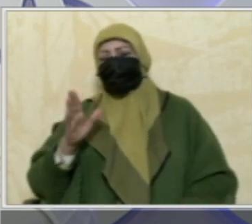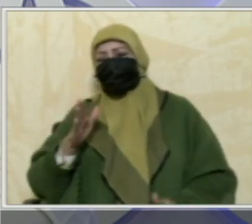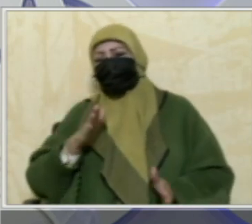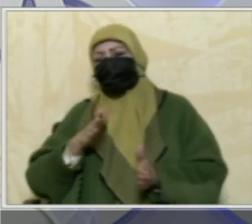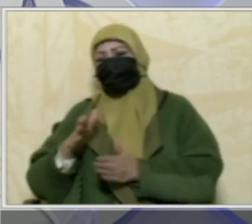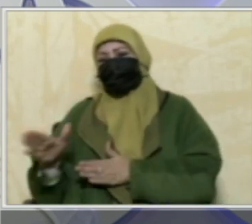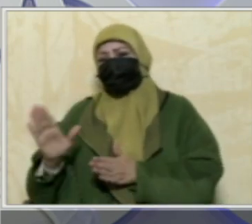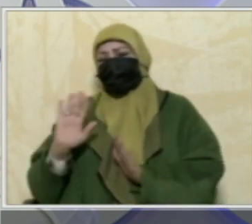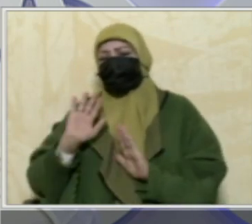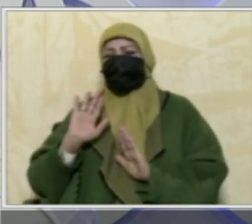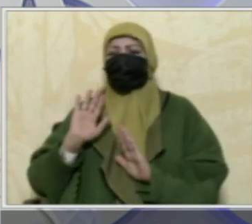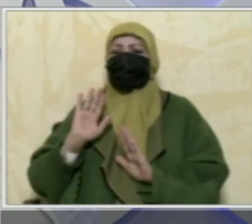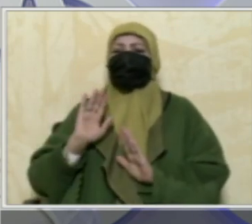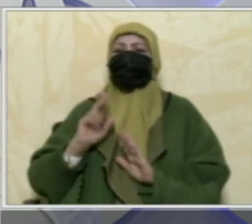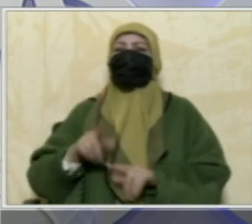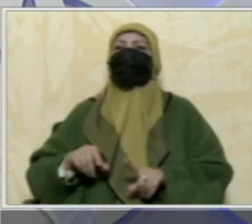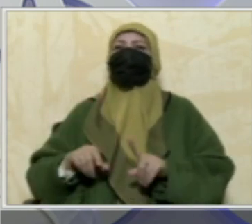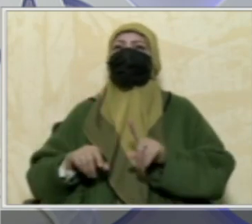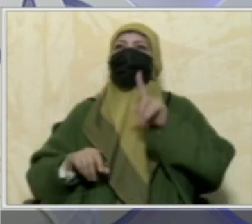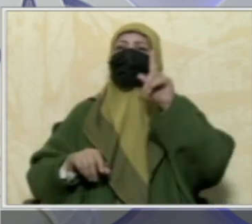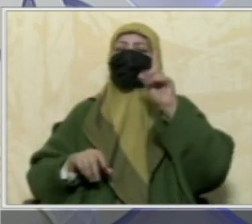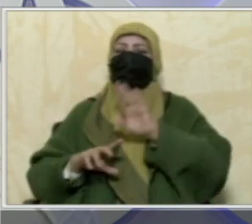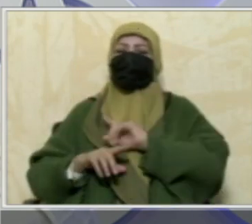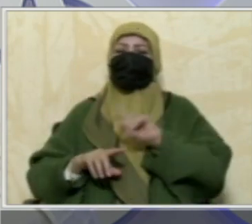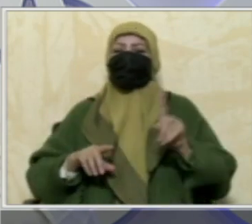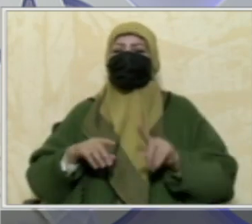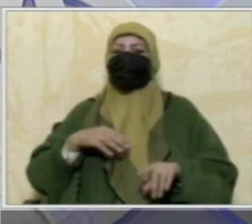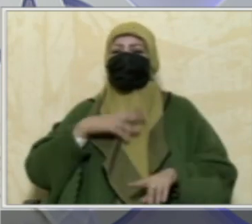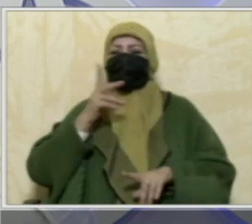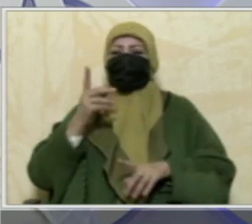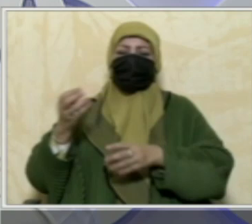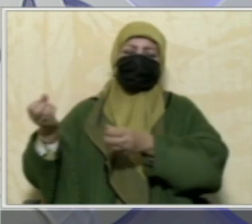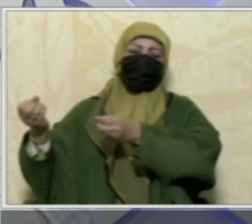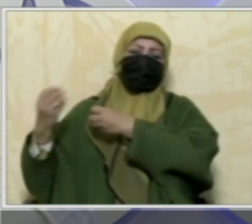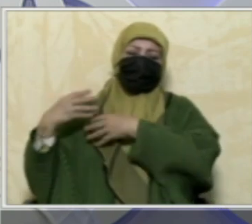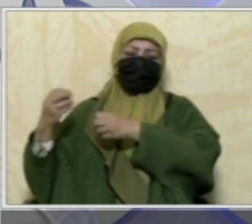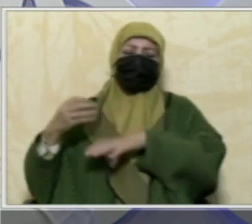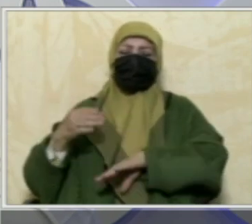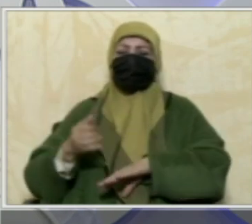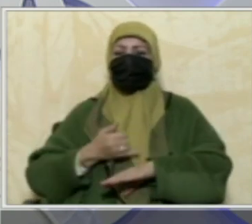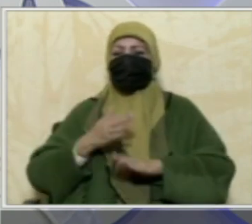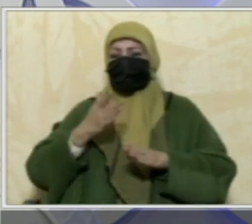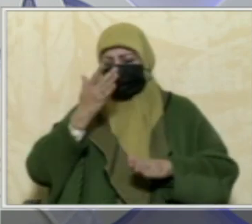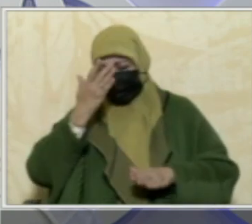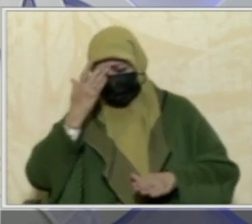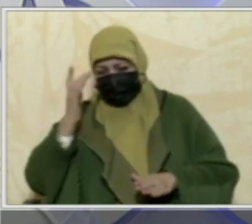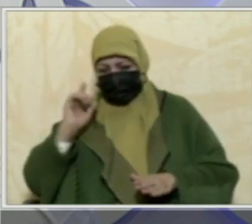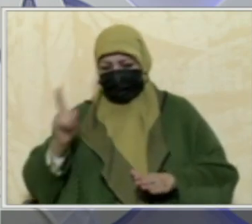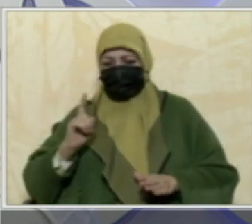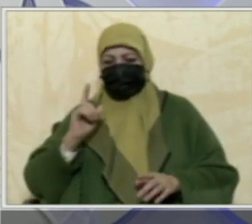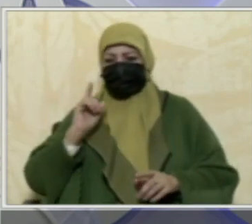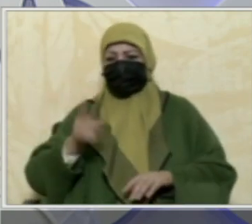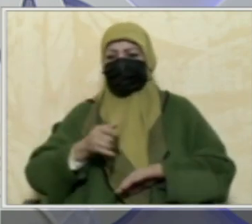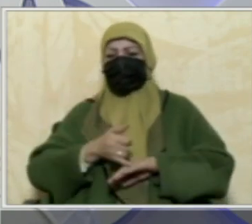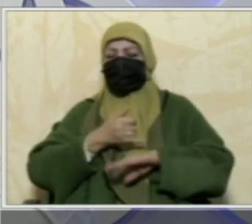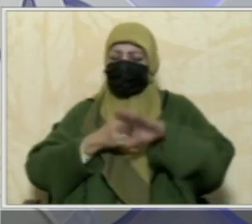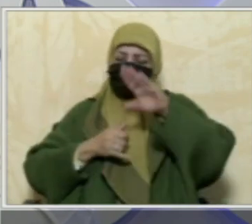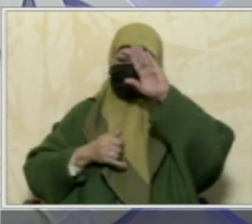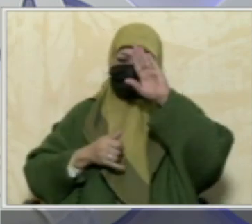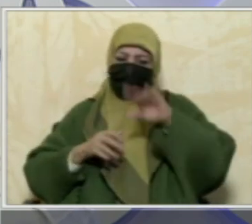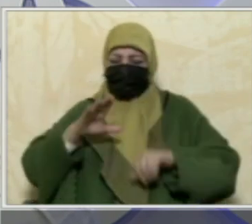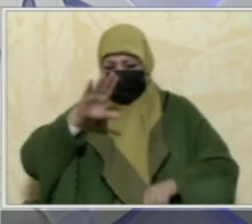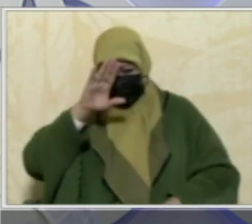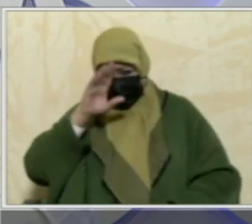لا تجزئ عند بعض اهل العلم وهذا مذهبنا مذهب المالكيه انه يشترط الذبح